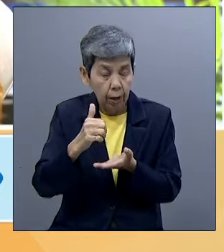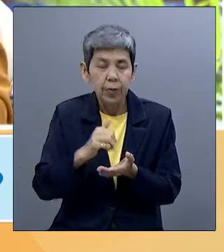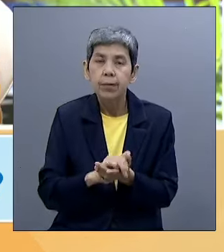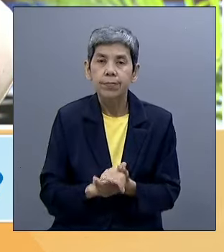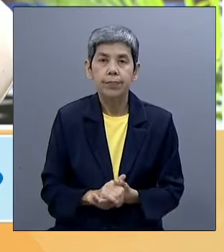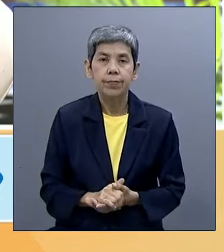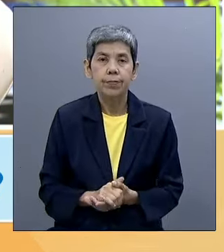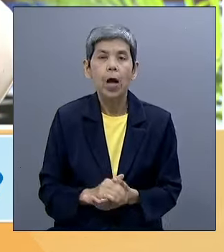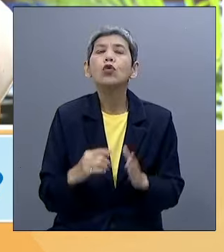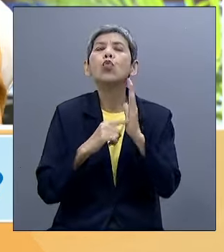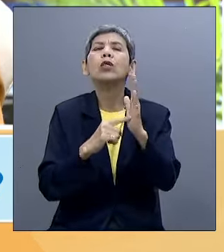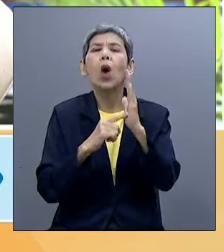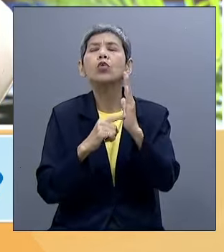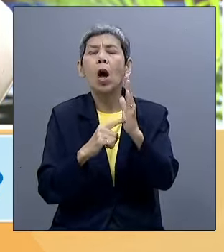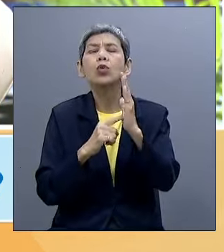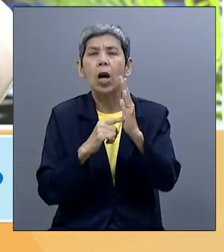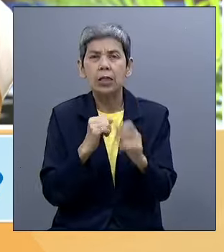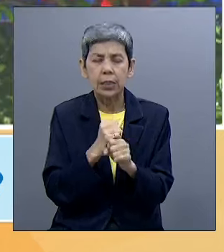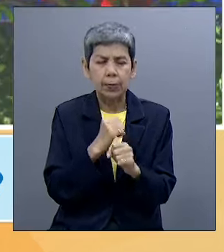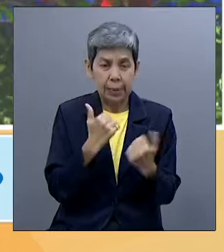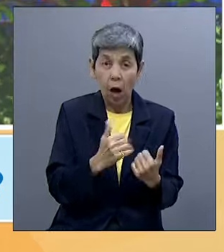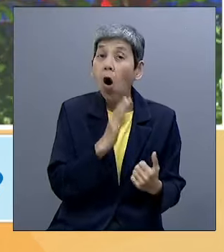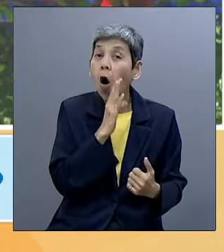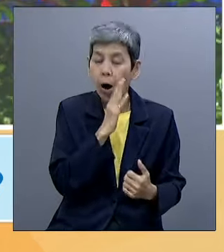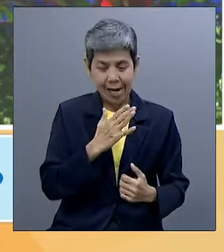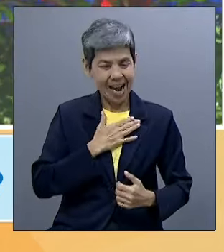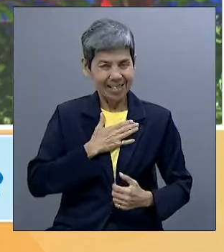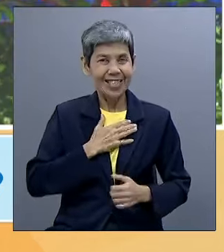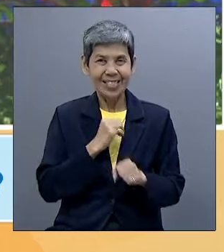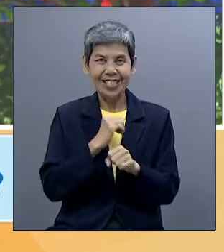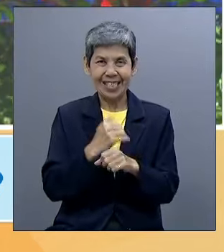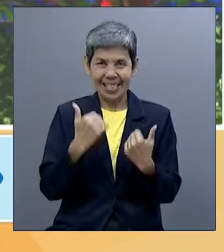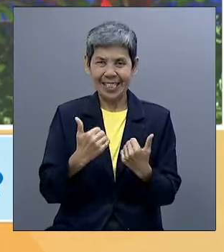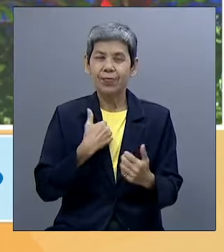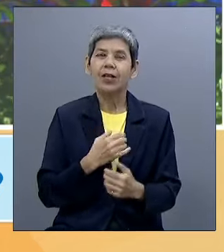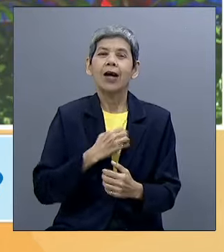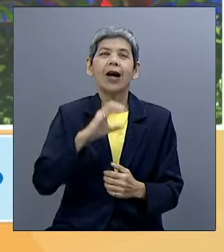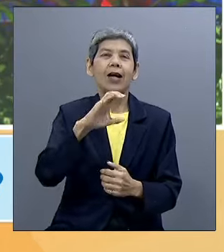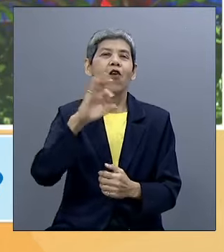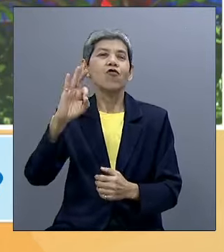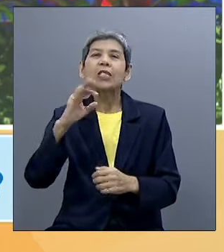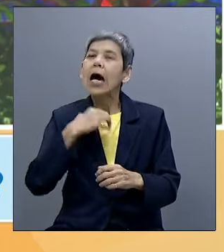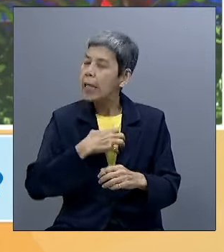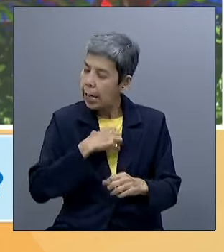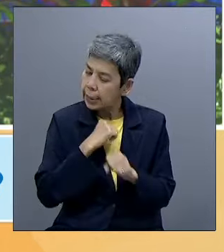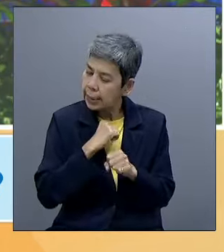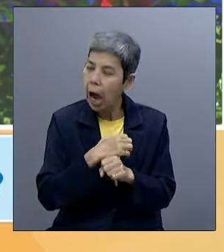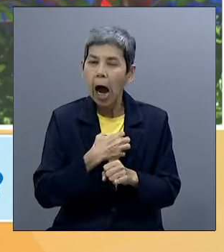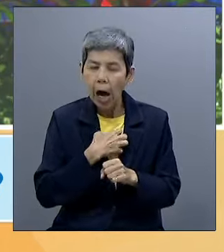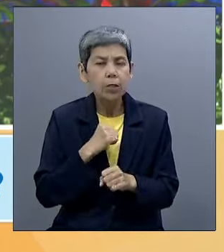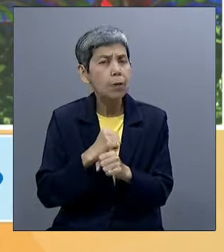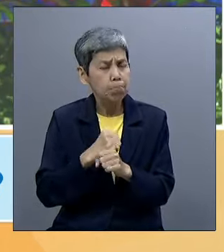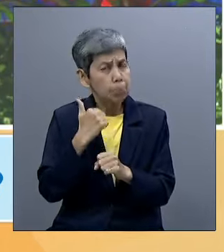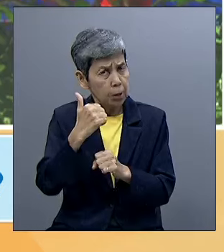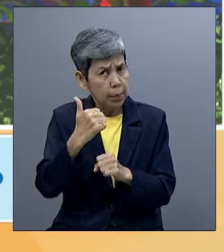ขึ้นอีกสักนิดนะคะ ยกตัวอย่างก็ได้ฮะอาจารย์ในระยะสั้นถ้าเกิดสมมติเราใช้ Go Cloud First เนี่ยนะครับจะได้อะไรและระยะยาวมันจะส่งผลอะ